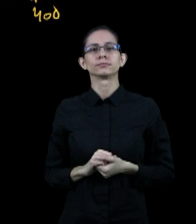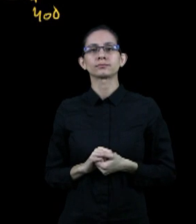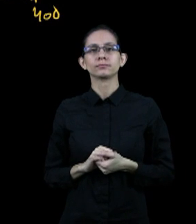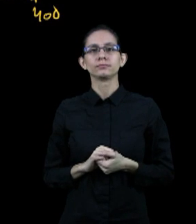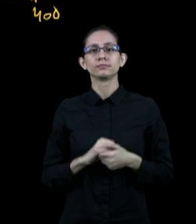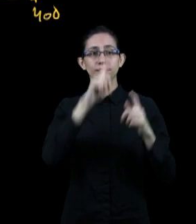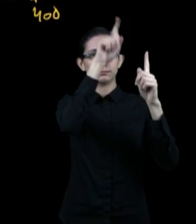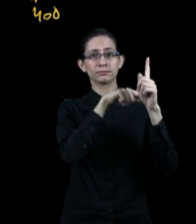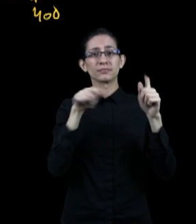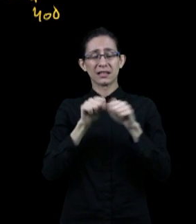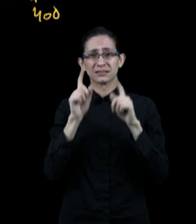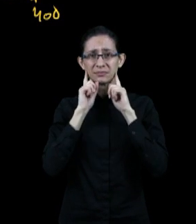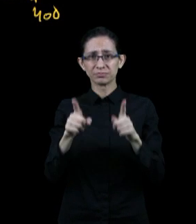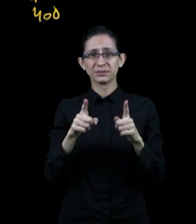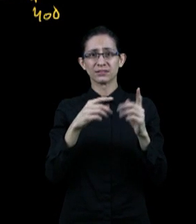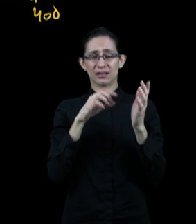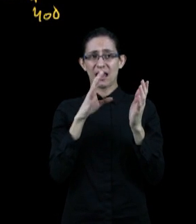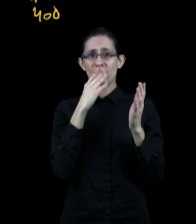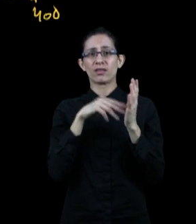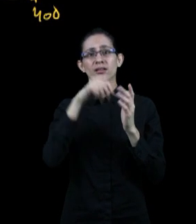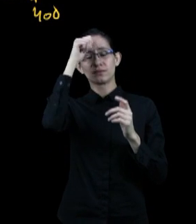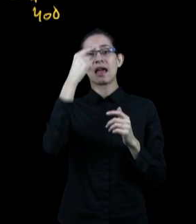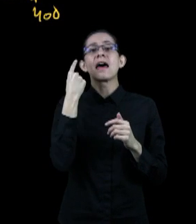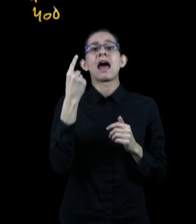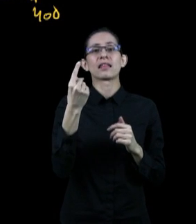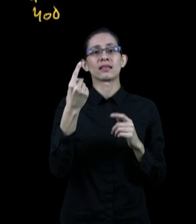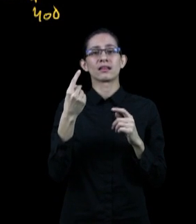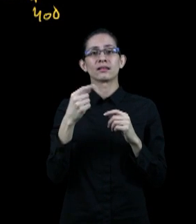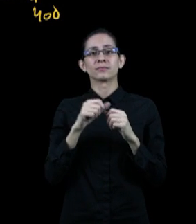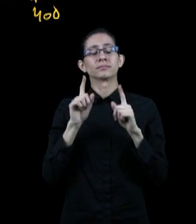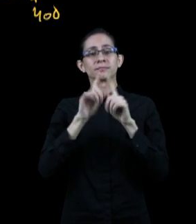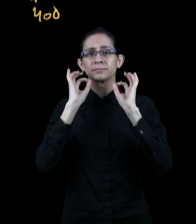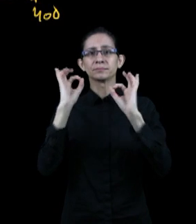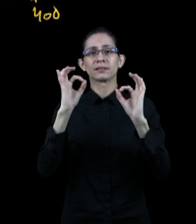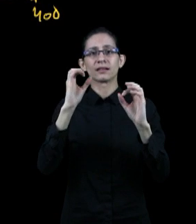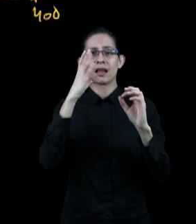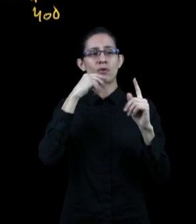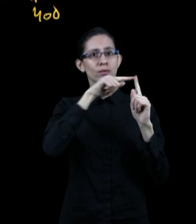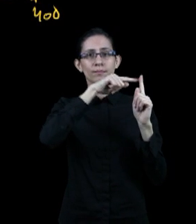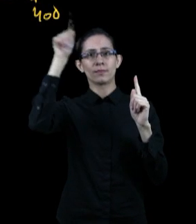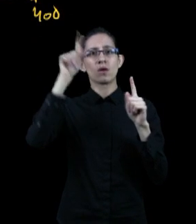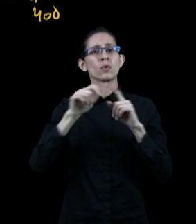To naprawdę krzywa o elastyczności równej 1. Wygląda tak.